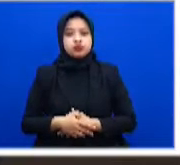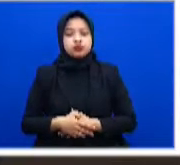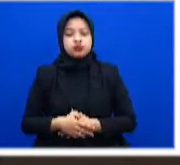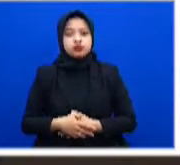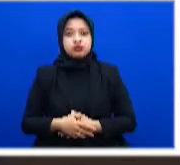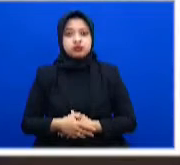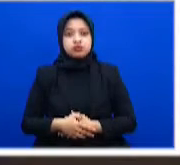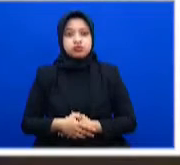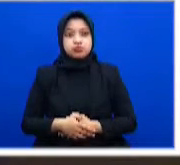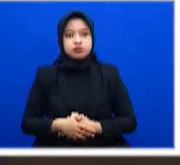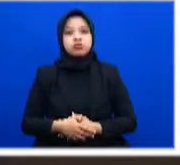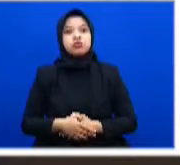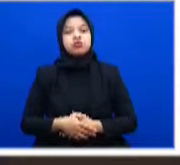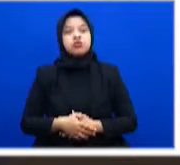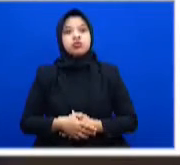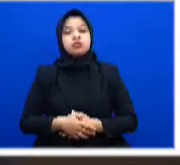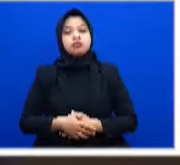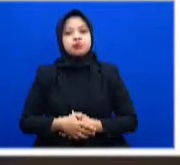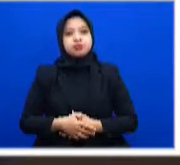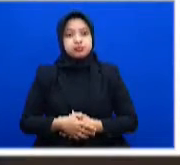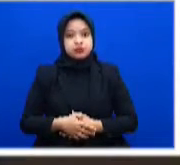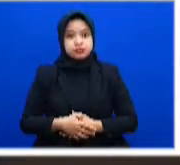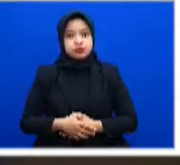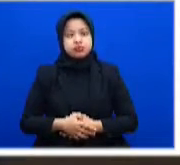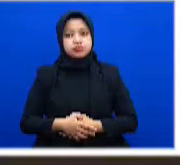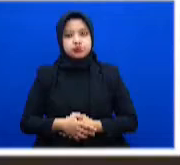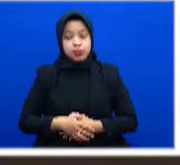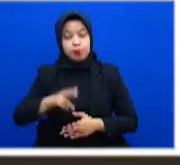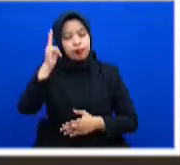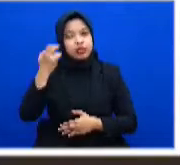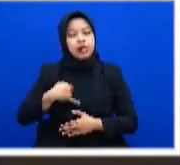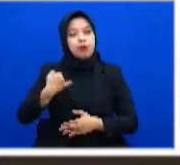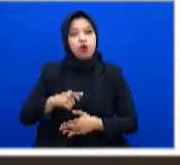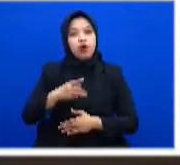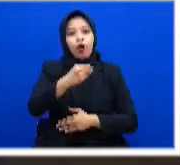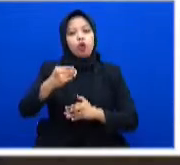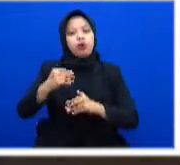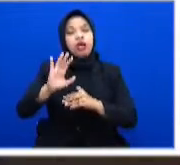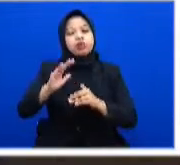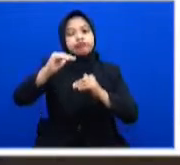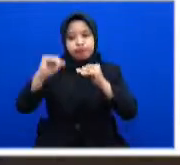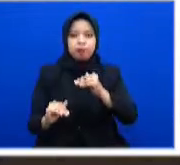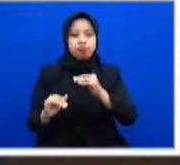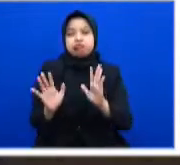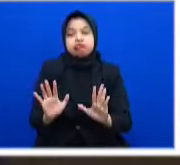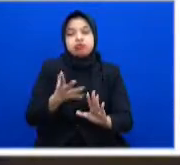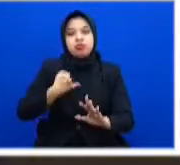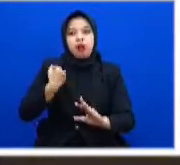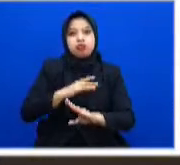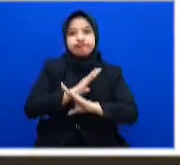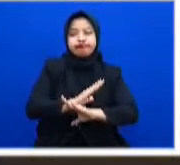ekonomi yaitu terlalu besar tapi tidak cocok kemungkinan bahwa